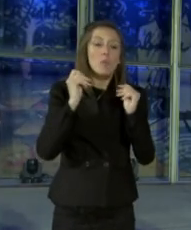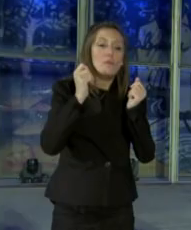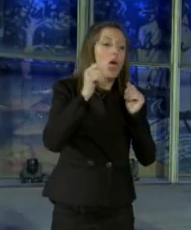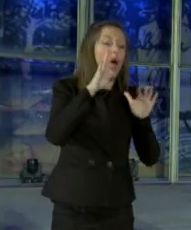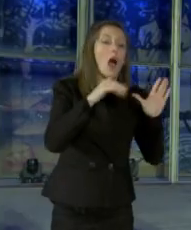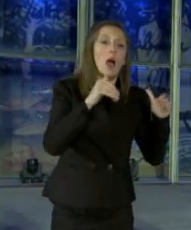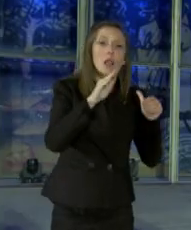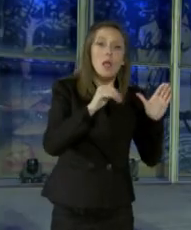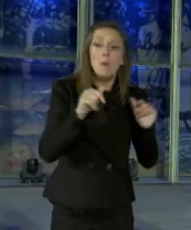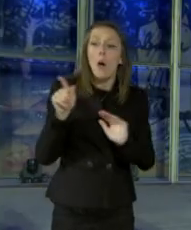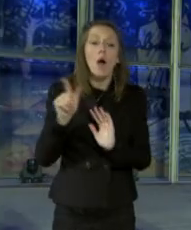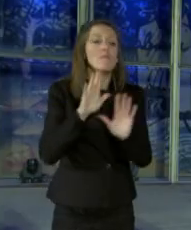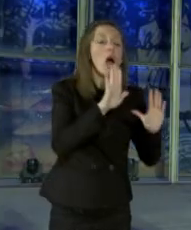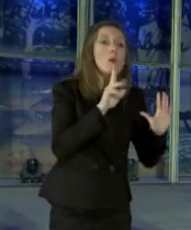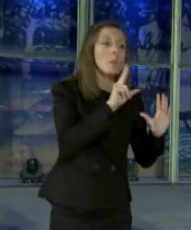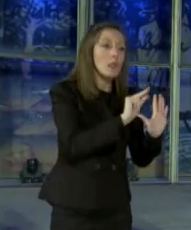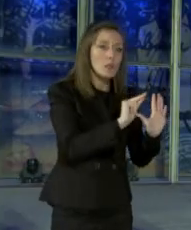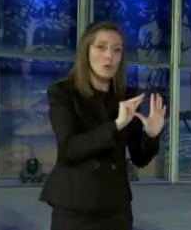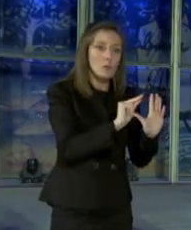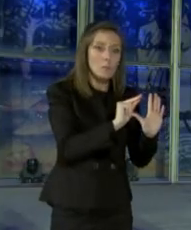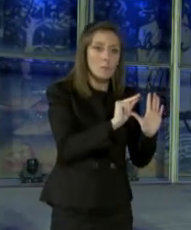ma egli mi fermò dicendomi